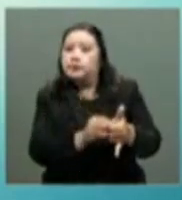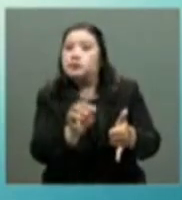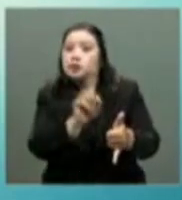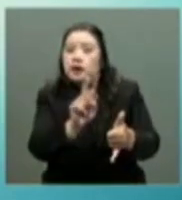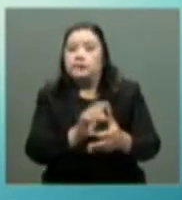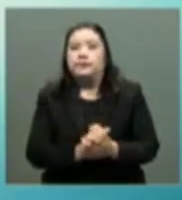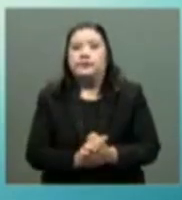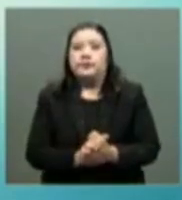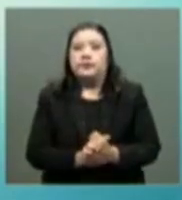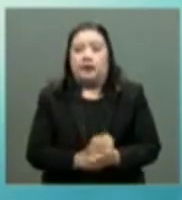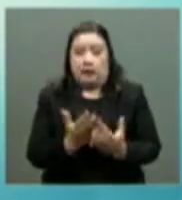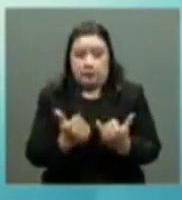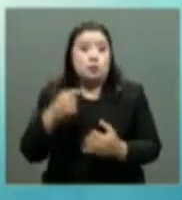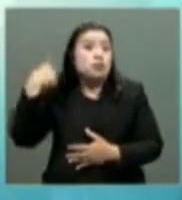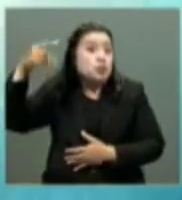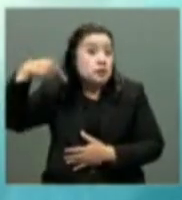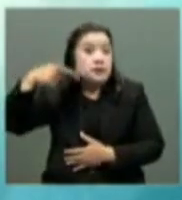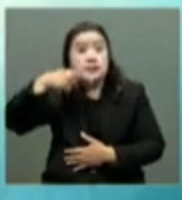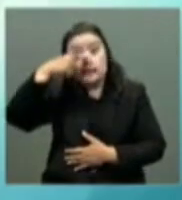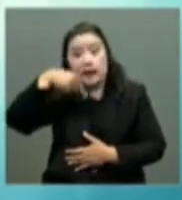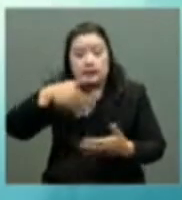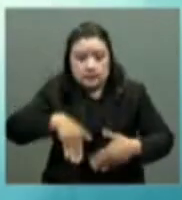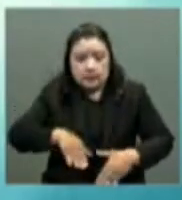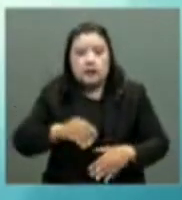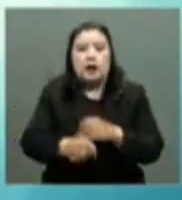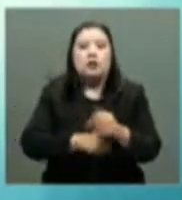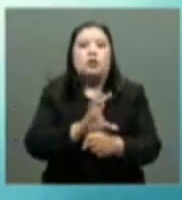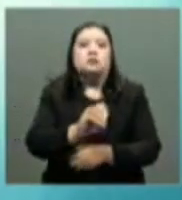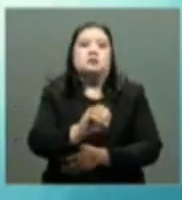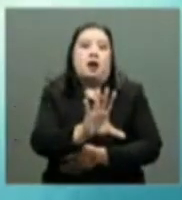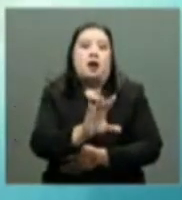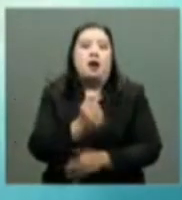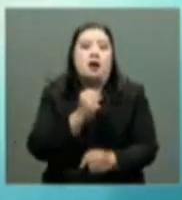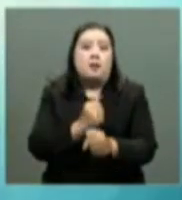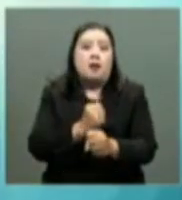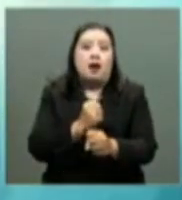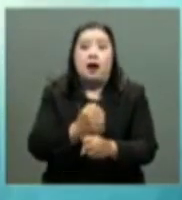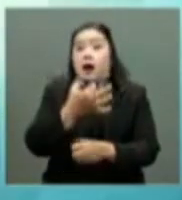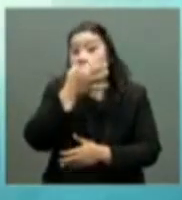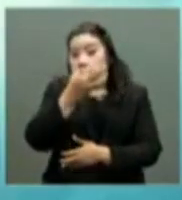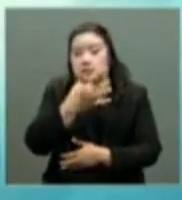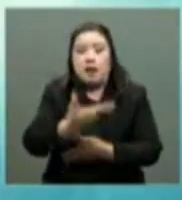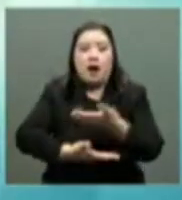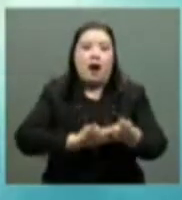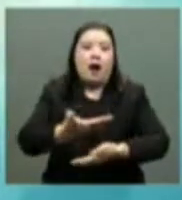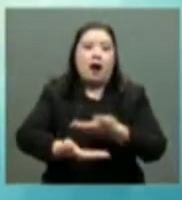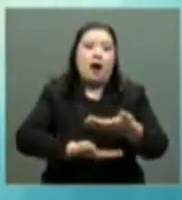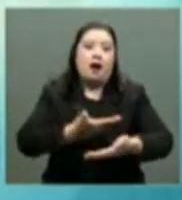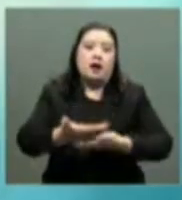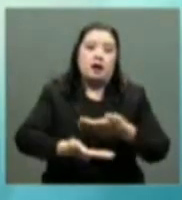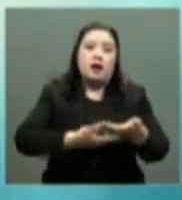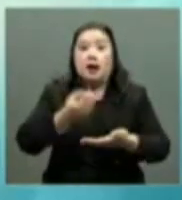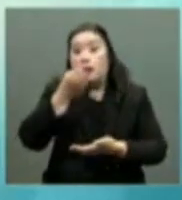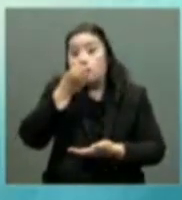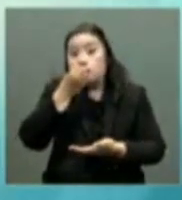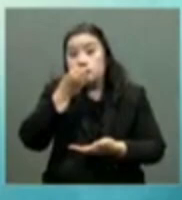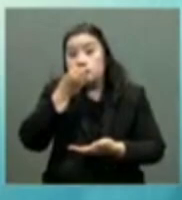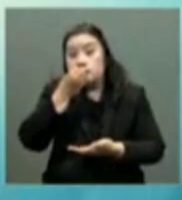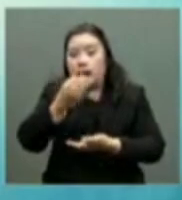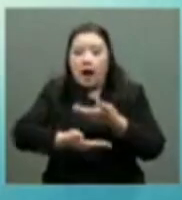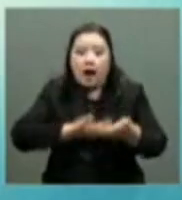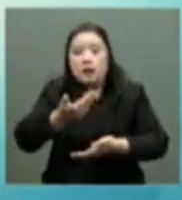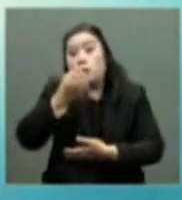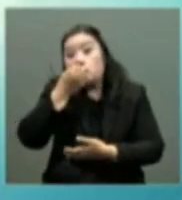ายที่42เป็นผู้ป่วยหญิงไทยอายุ65ปีอาชีพขายอาหารที่ถนนคนเดินนะ